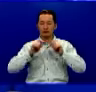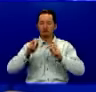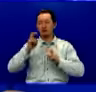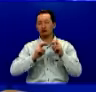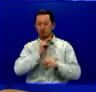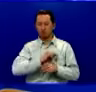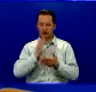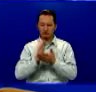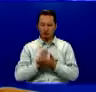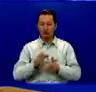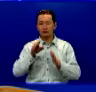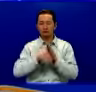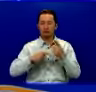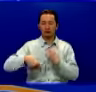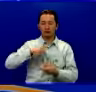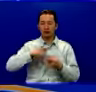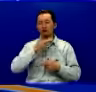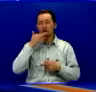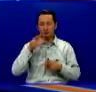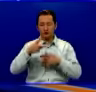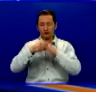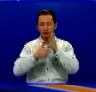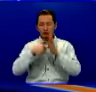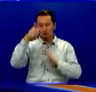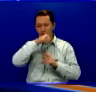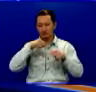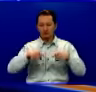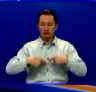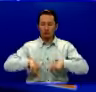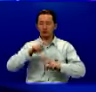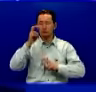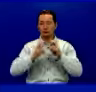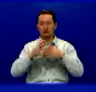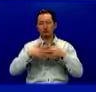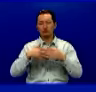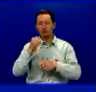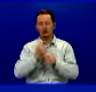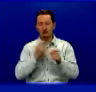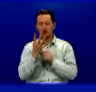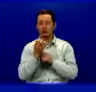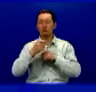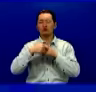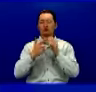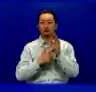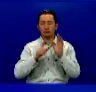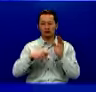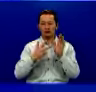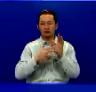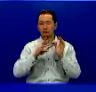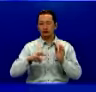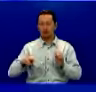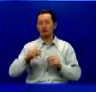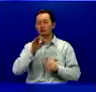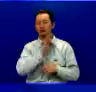Желкенін желгере бастаған кәсіпорын көп. 2016 жылы өңірдің өңдеу өнеркәсіп саласында 437,18 миллиард теңгенің